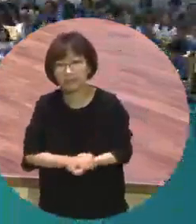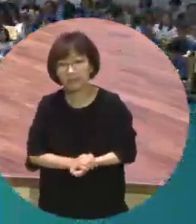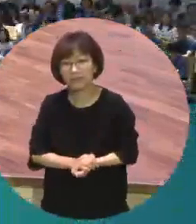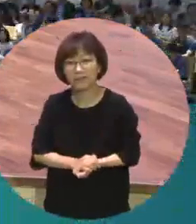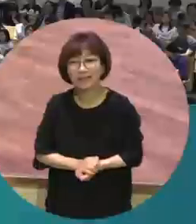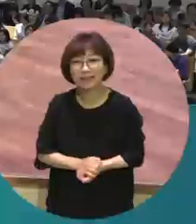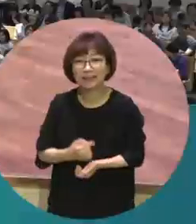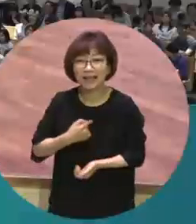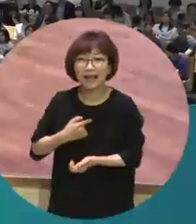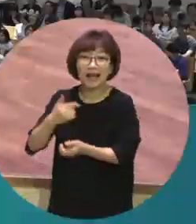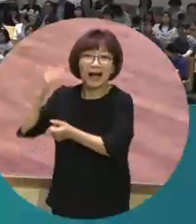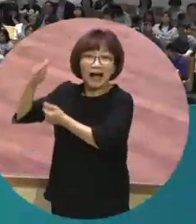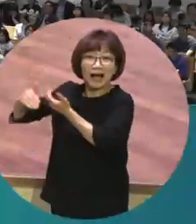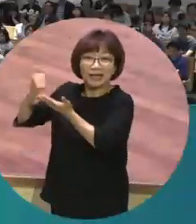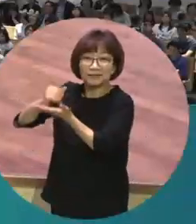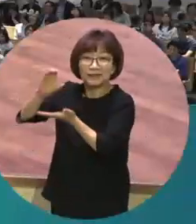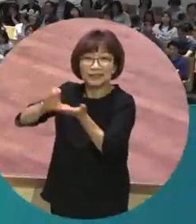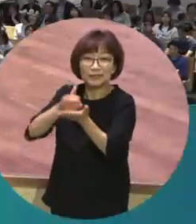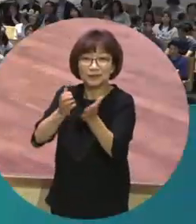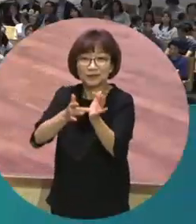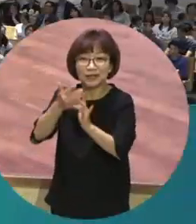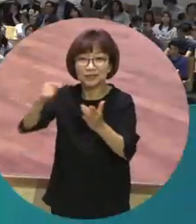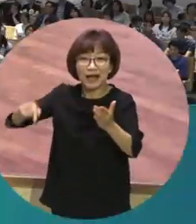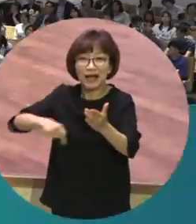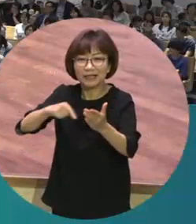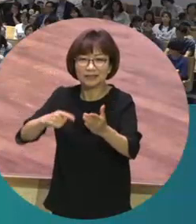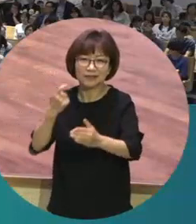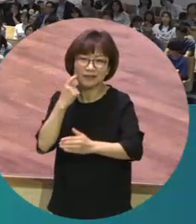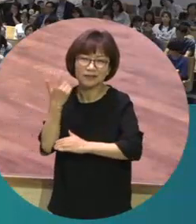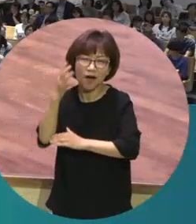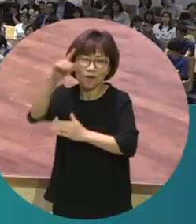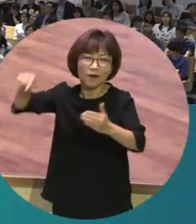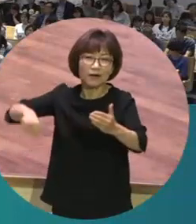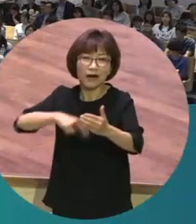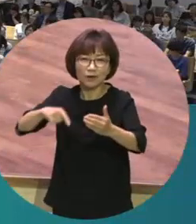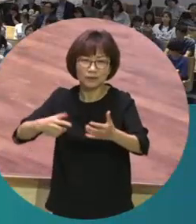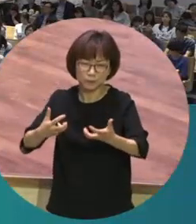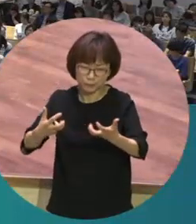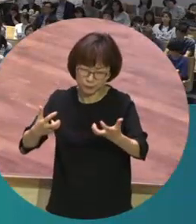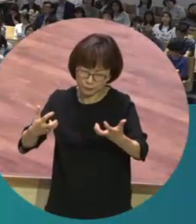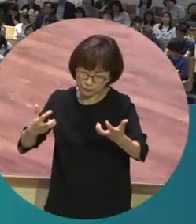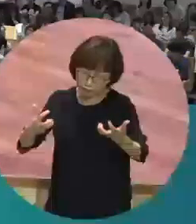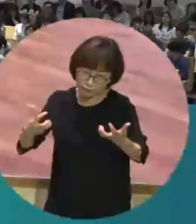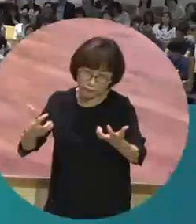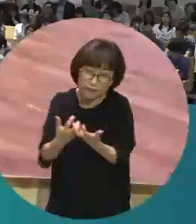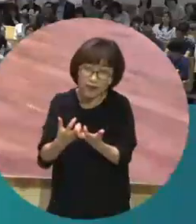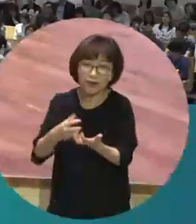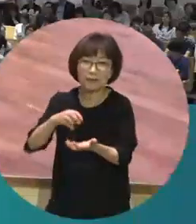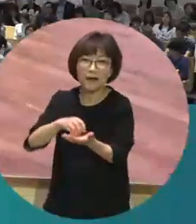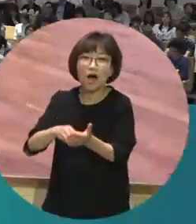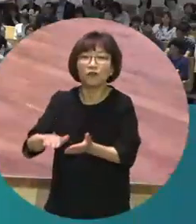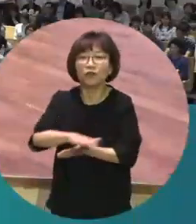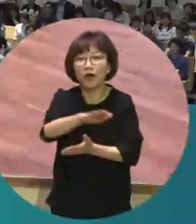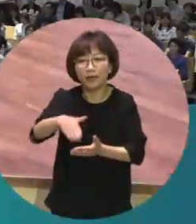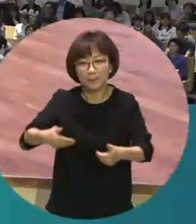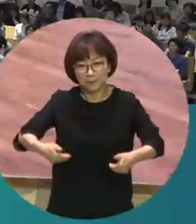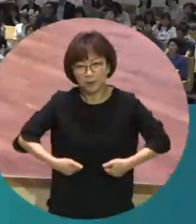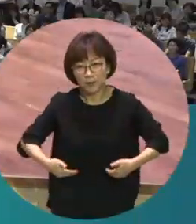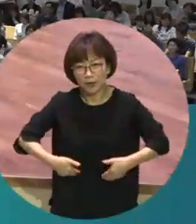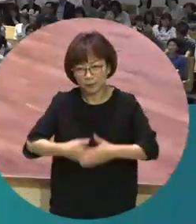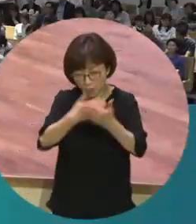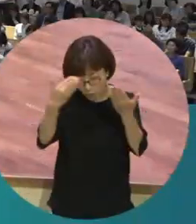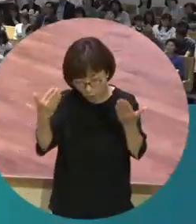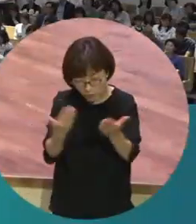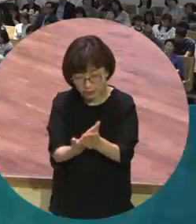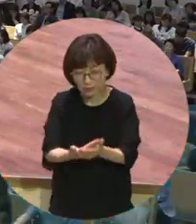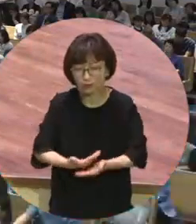그리스도 예수 안에서 영광 가운데 그 풍성한 대로 너희 모든 쓸 것을 채우시리라. 쓸